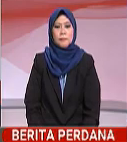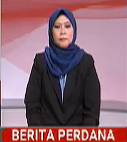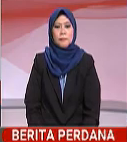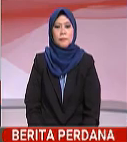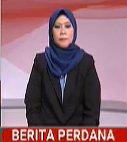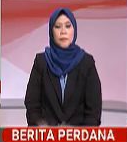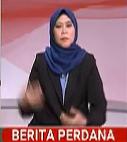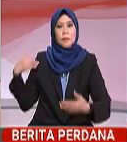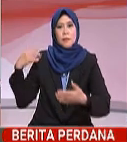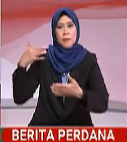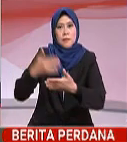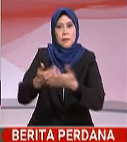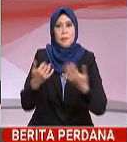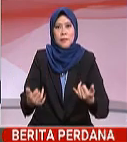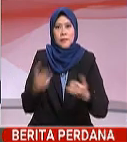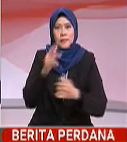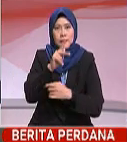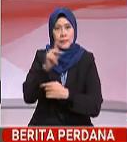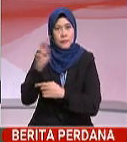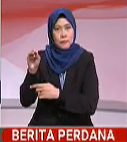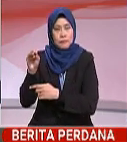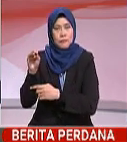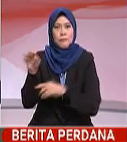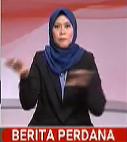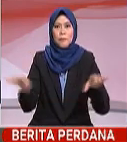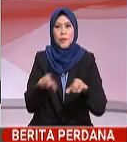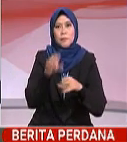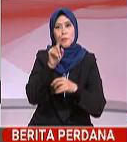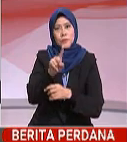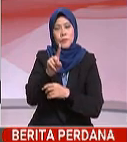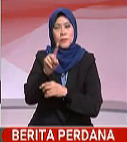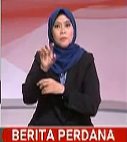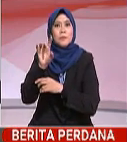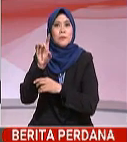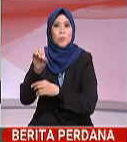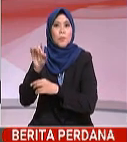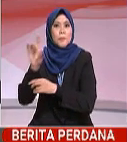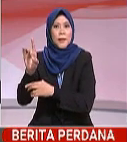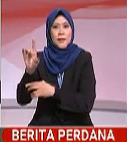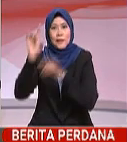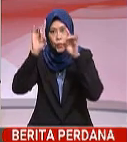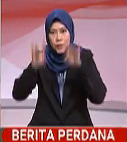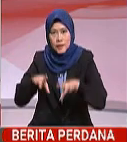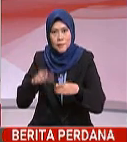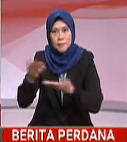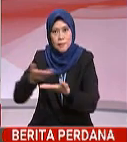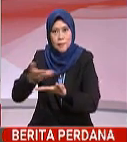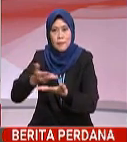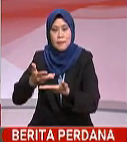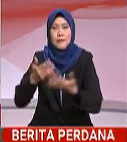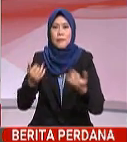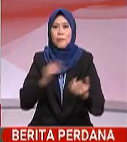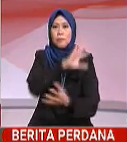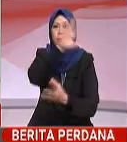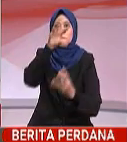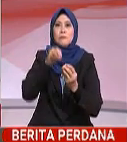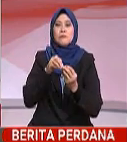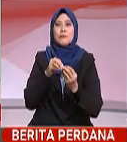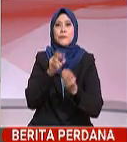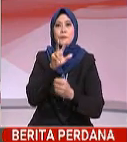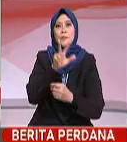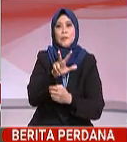Sehingga kini KKM telah melaksanakan 108 ujian saringan dan daripada jumlah itu secara kumulatif